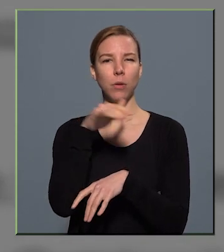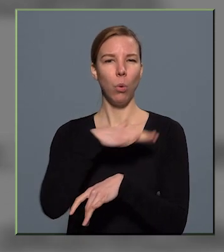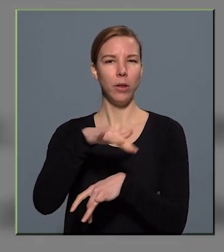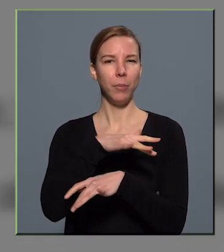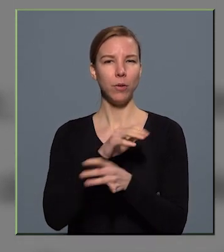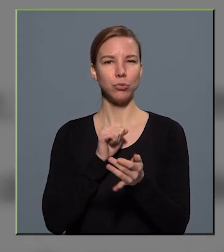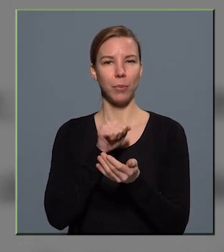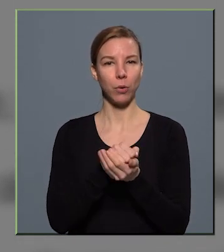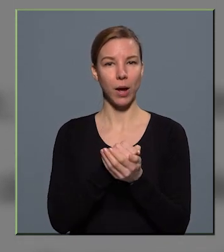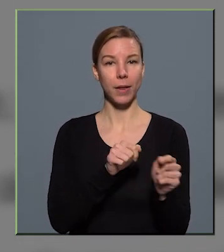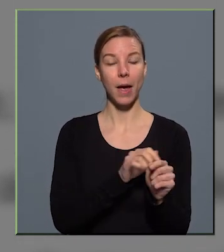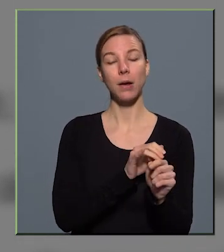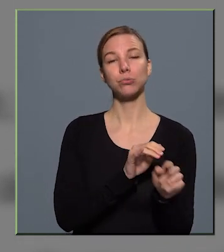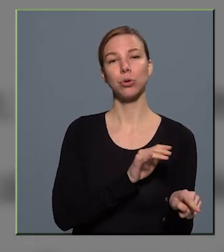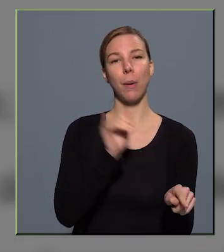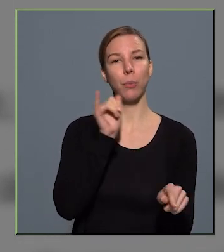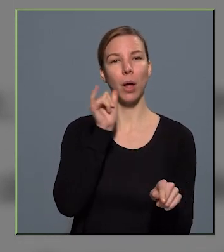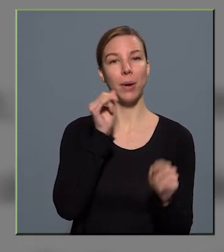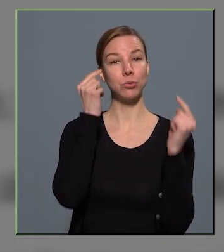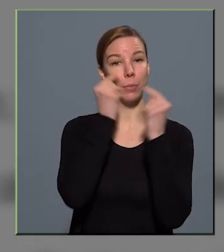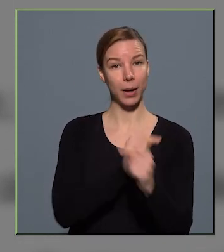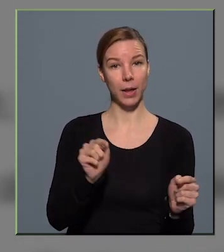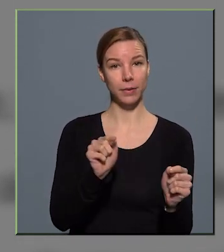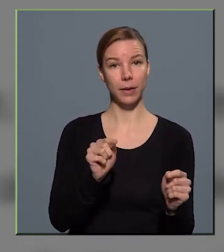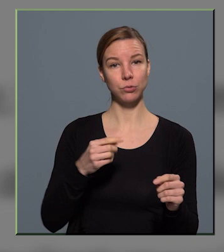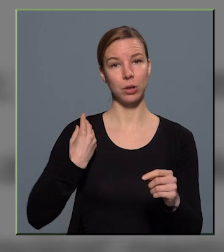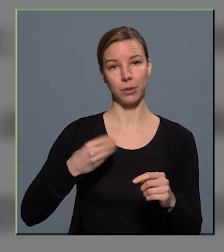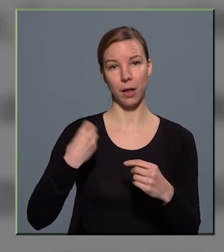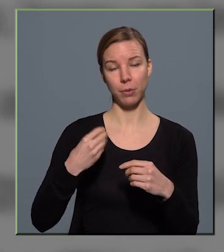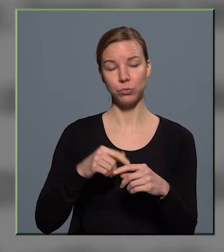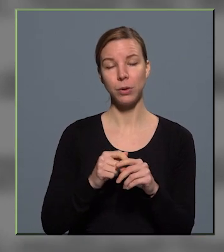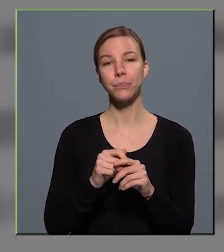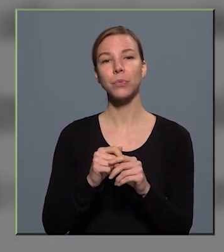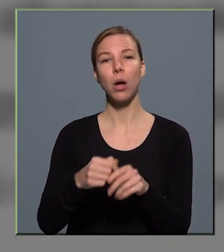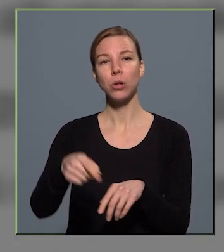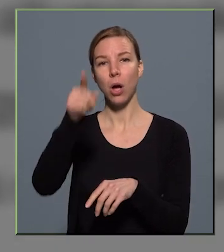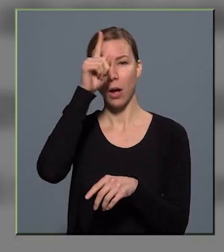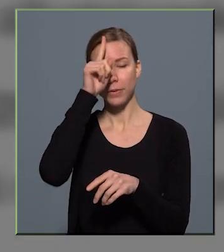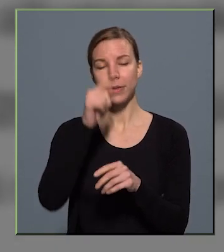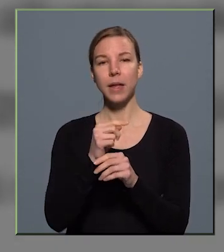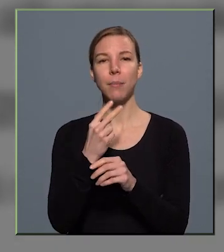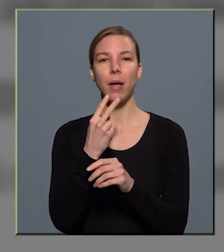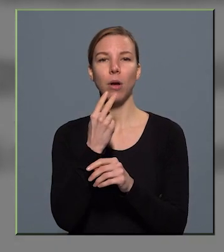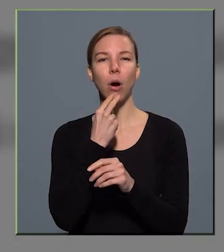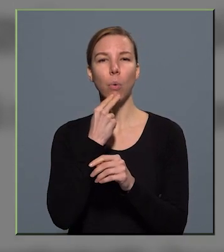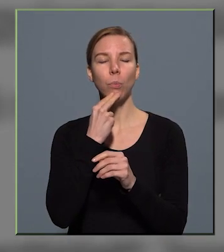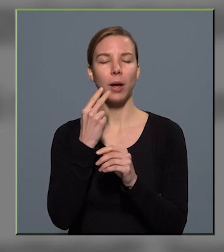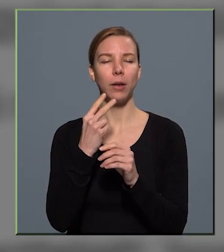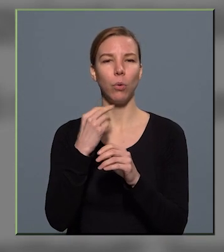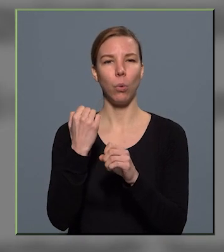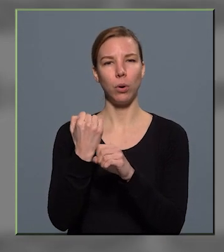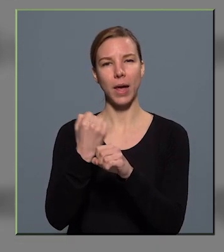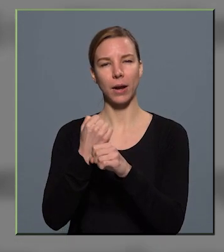budapesti bejelentésén arról számolt be, hogy a német vállalat akkumulátorgyártó takarólemezeket fog gyártani a BMW